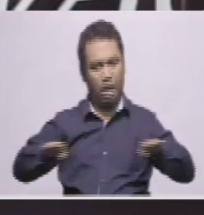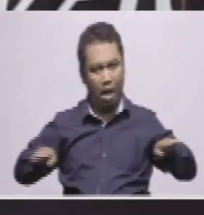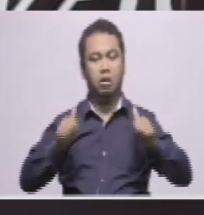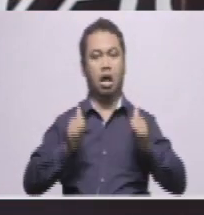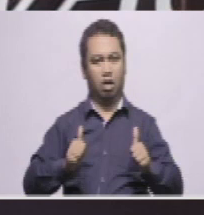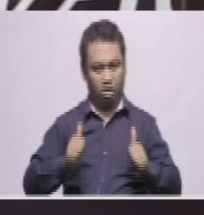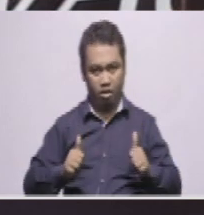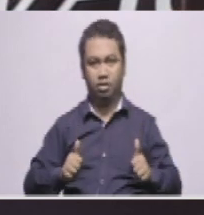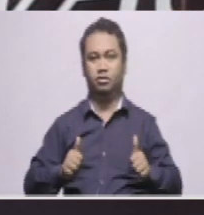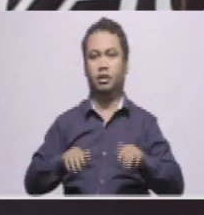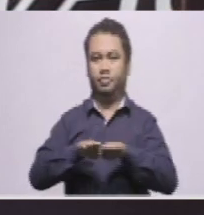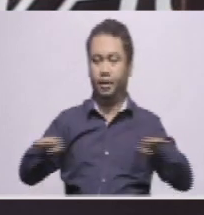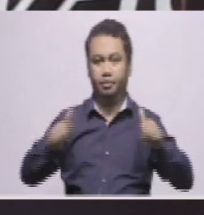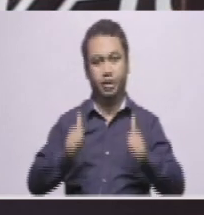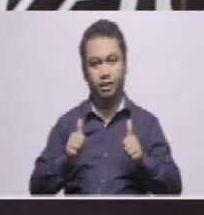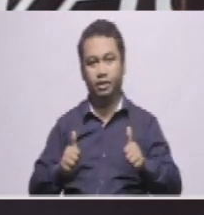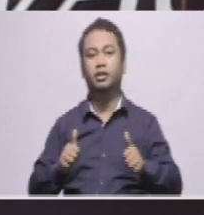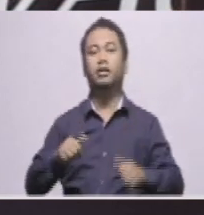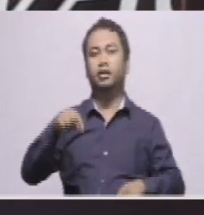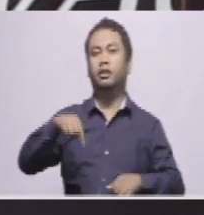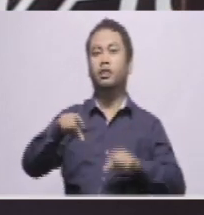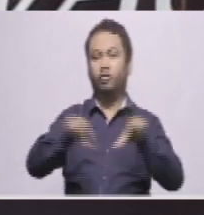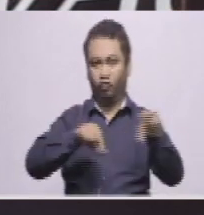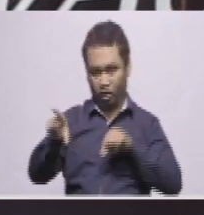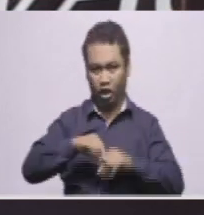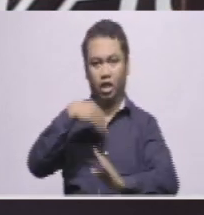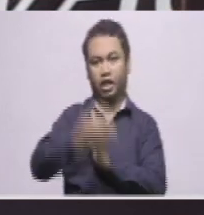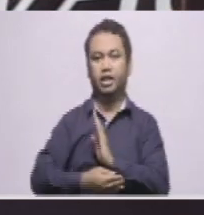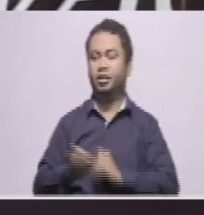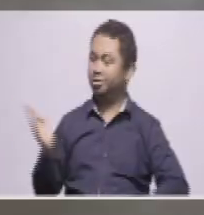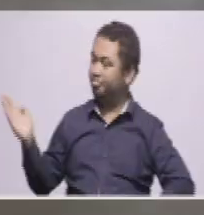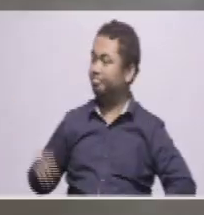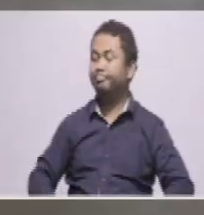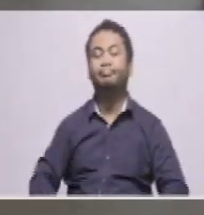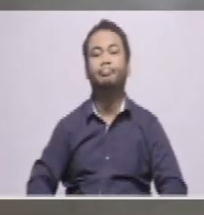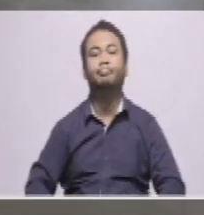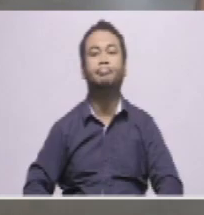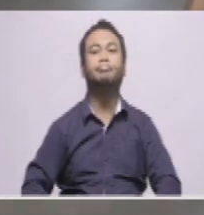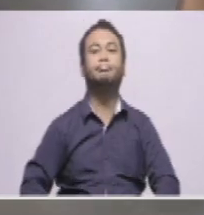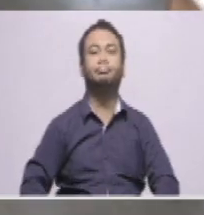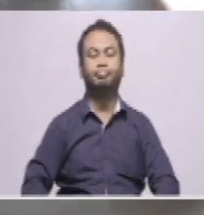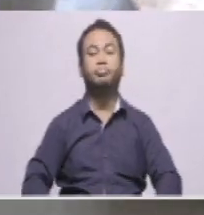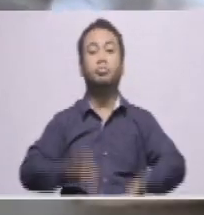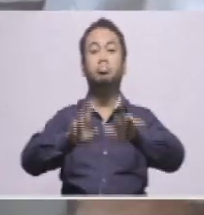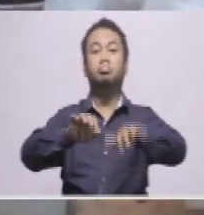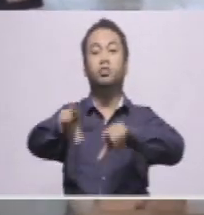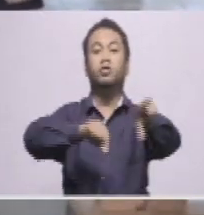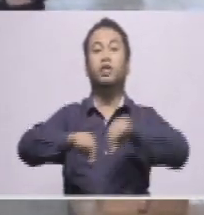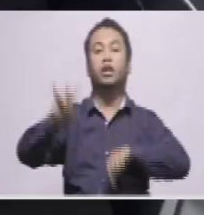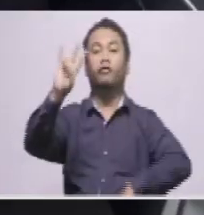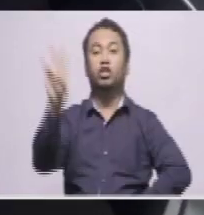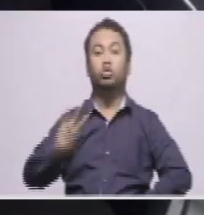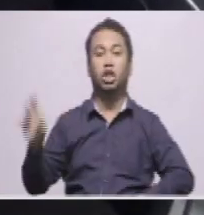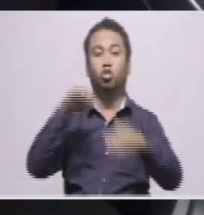avokoa izay fifidianana tamin'ireo birao mpifidianana no tsidihan'izy ireo izay daoary. Birao fandatsahambato 700 avy